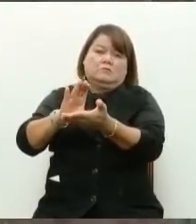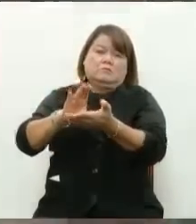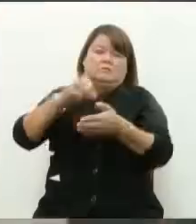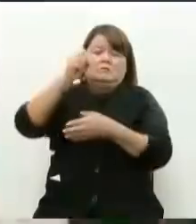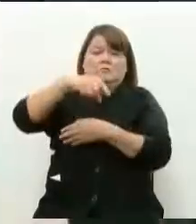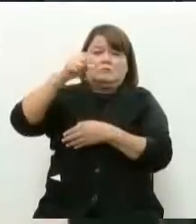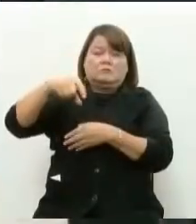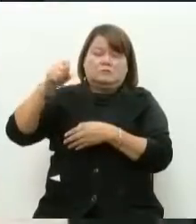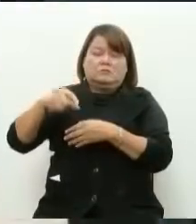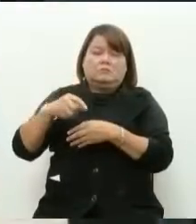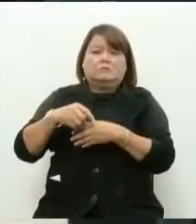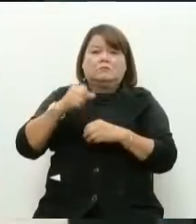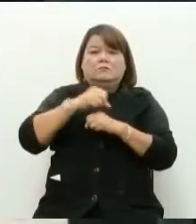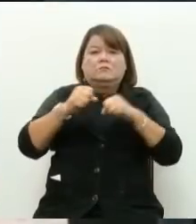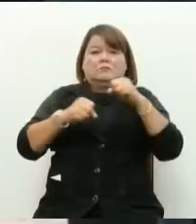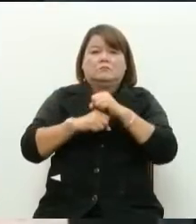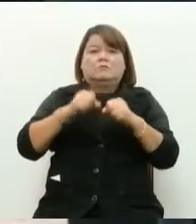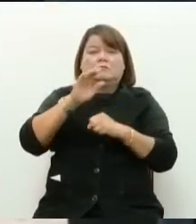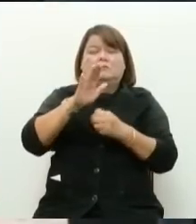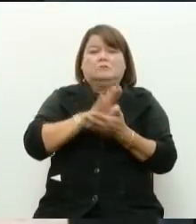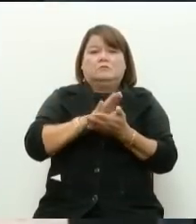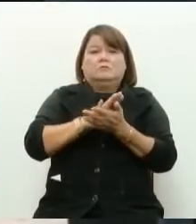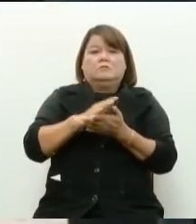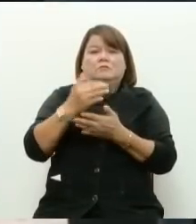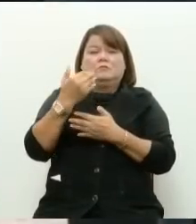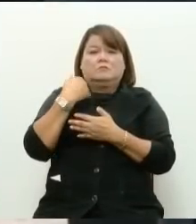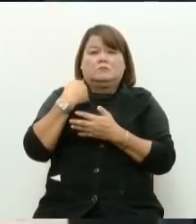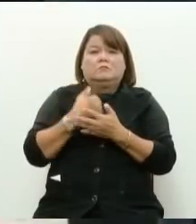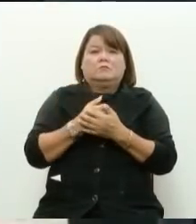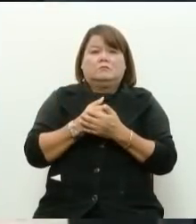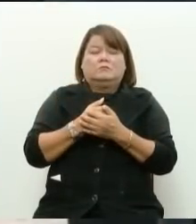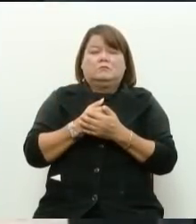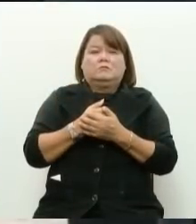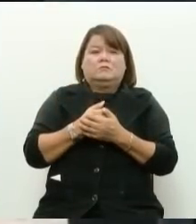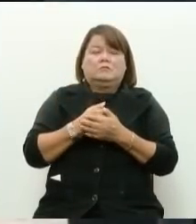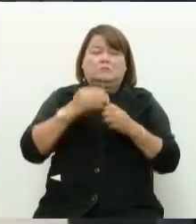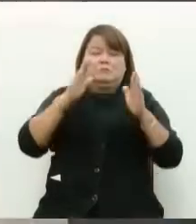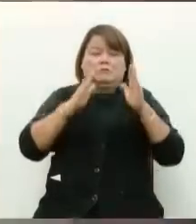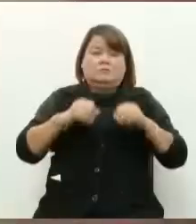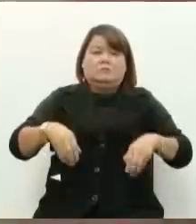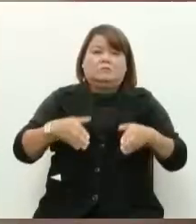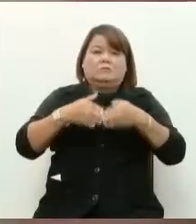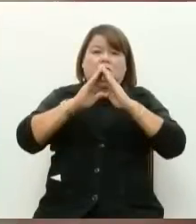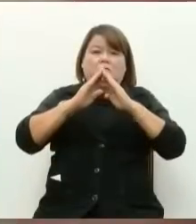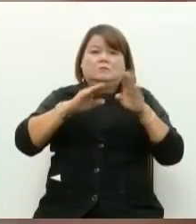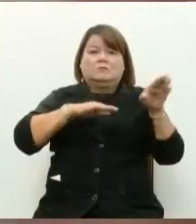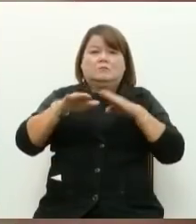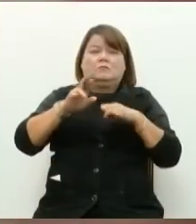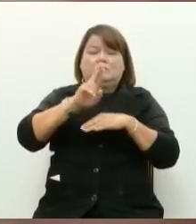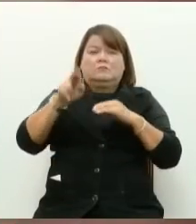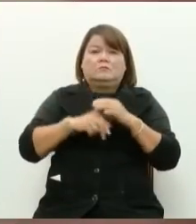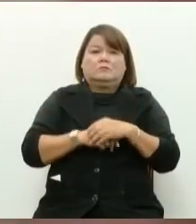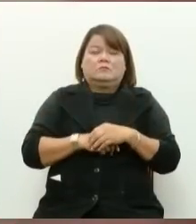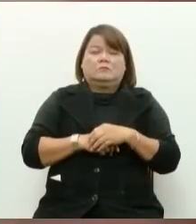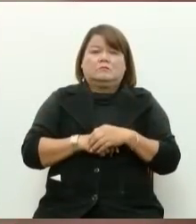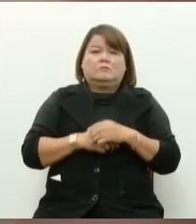มปรับปรุงอาคารของโรงเรียนเพื่อให้มีอาคารพร้อมใช้ต่อการรองรับการจัดการเรียนการสอนก็เ